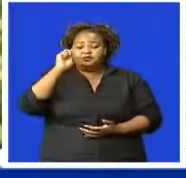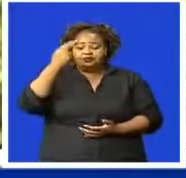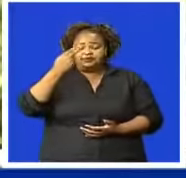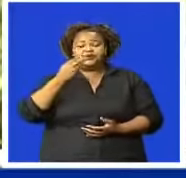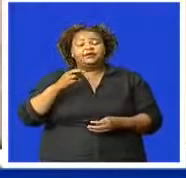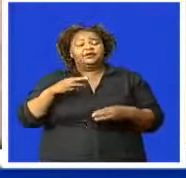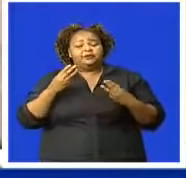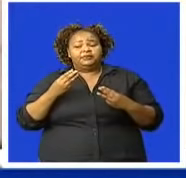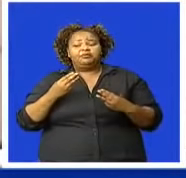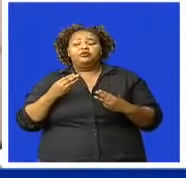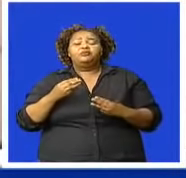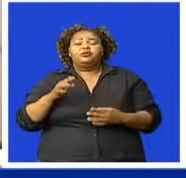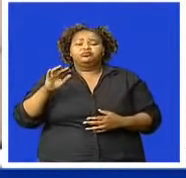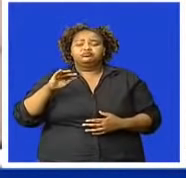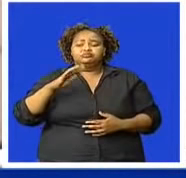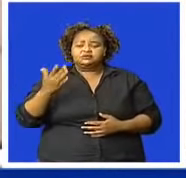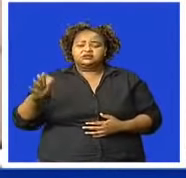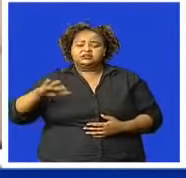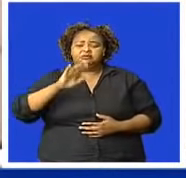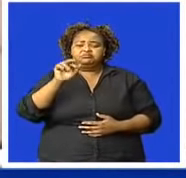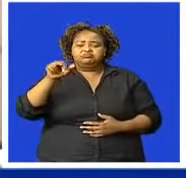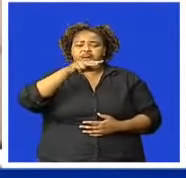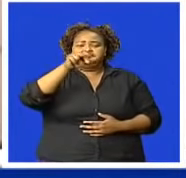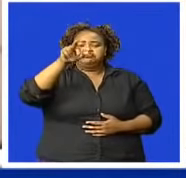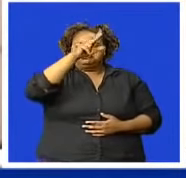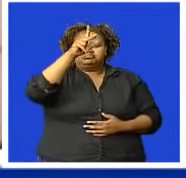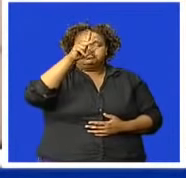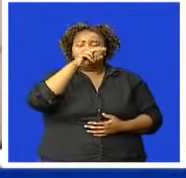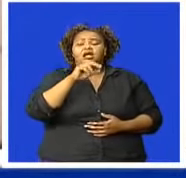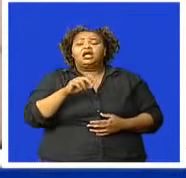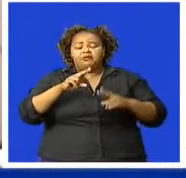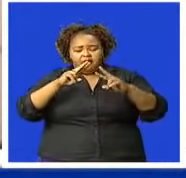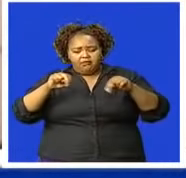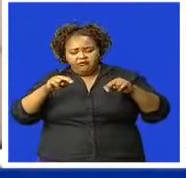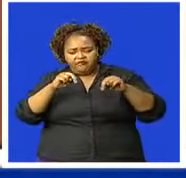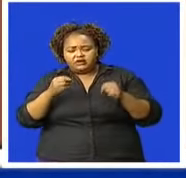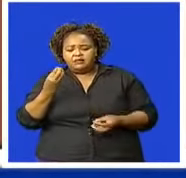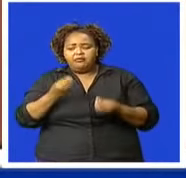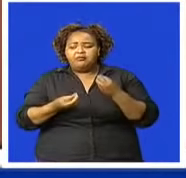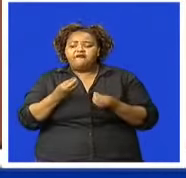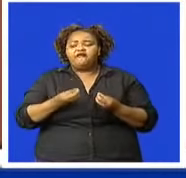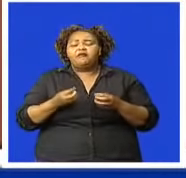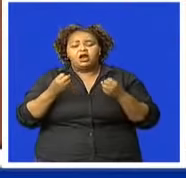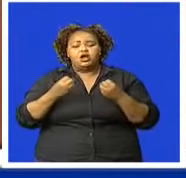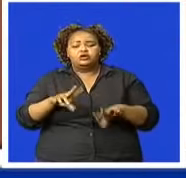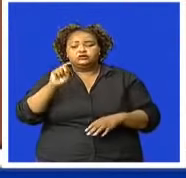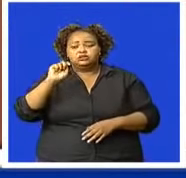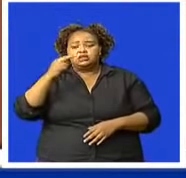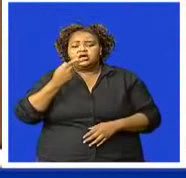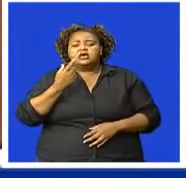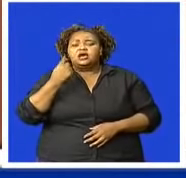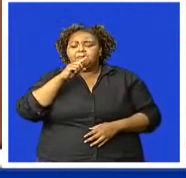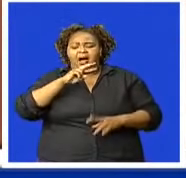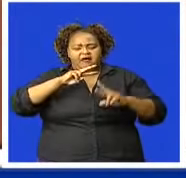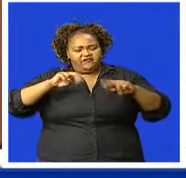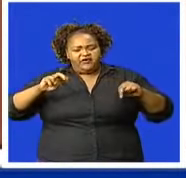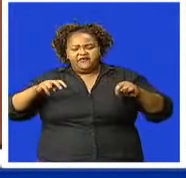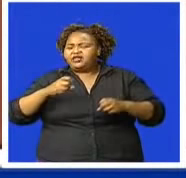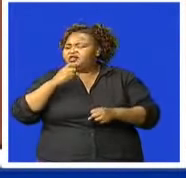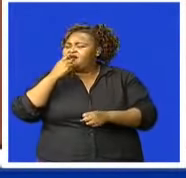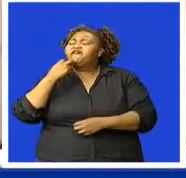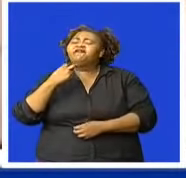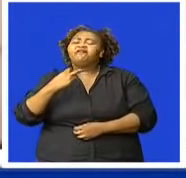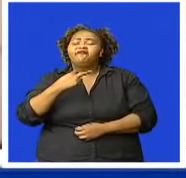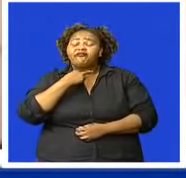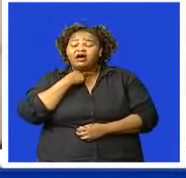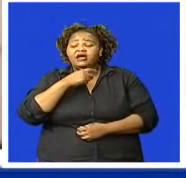kubo zenzile lapho besifuna labantwana lababili labanyamalele ngalesine kodwa babuye nendvuku yembangandlala. Ligama